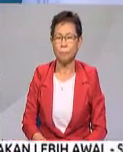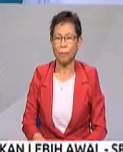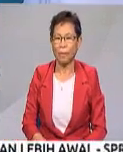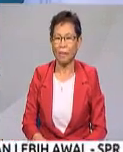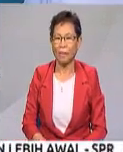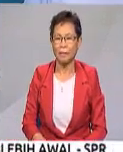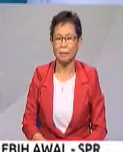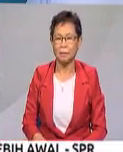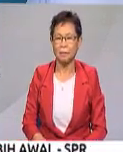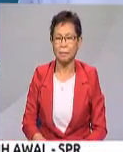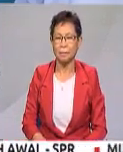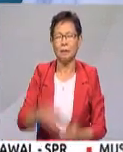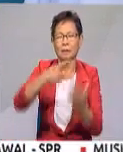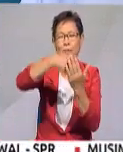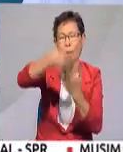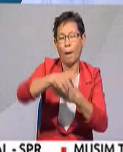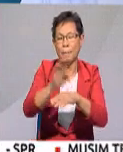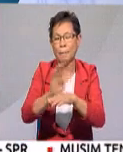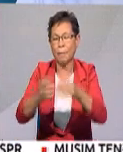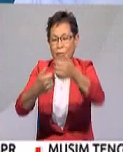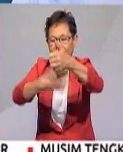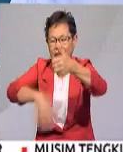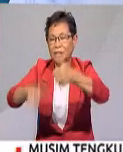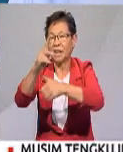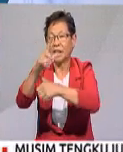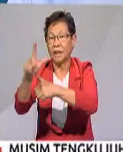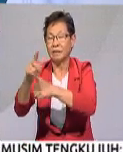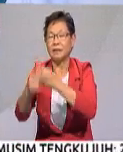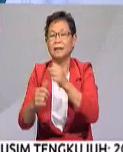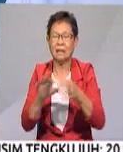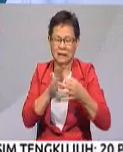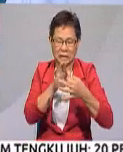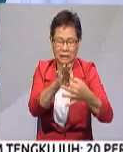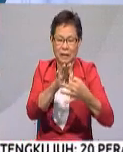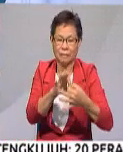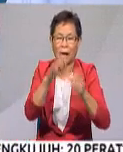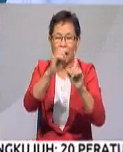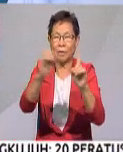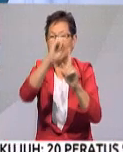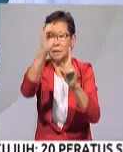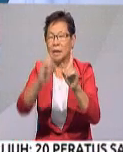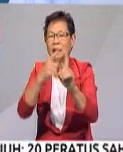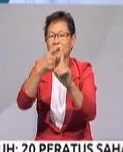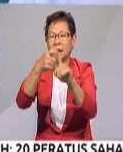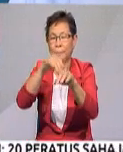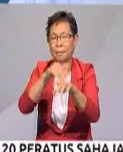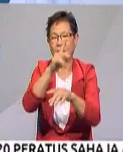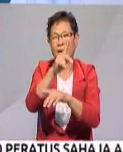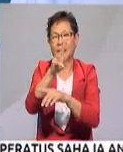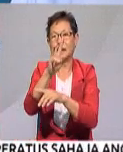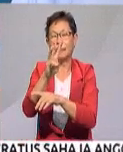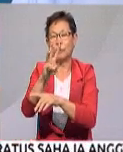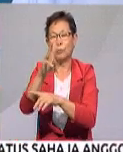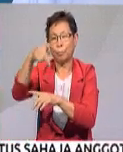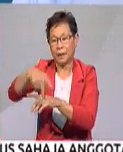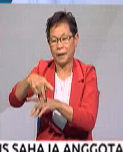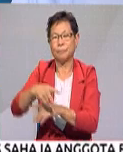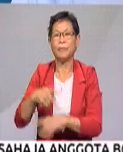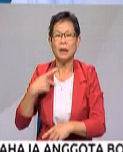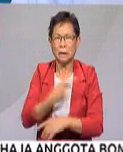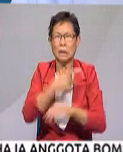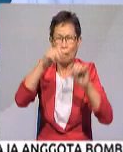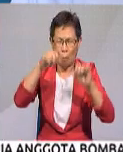franchise. Program BIS Franchise at KL ni dengan kerjasama penuh daripada KWP, kan, kita mampu